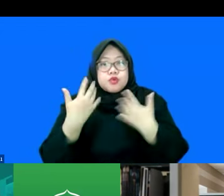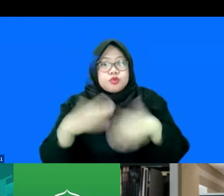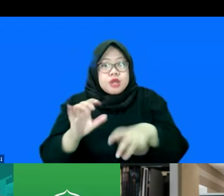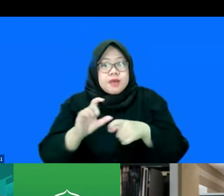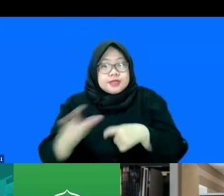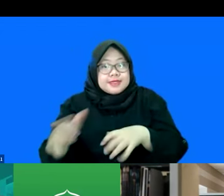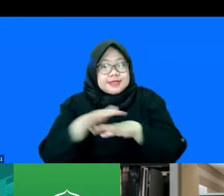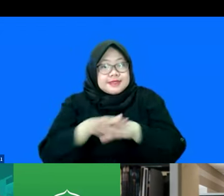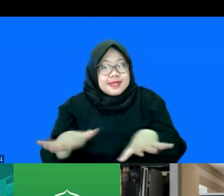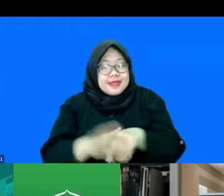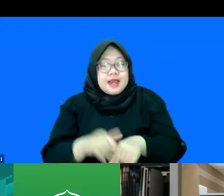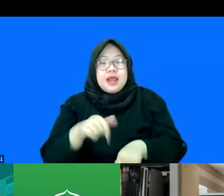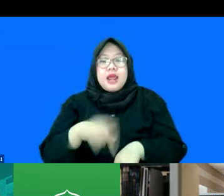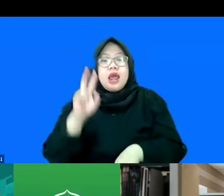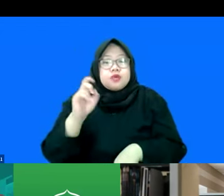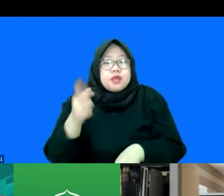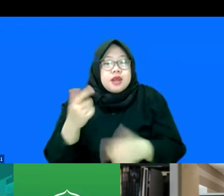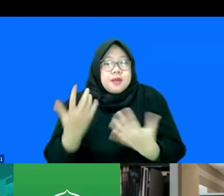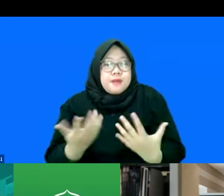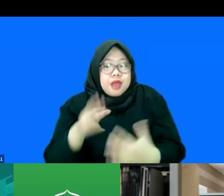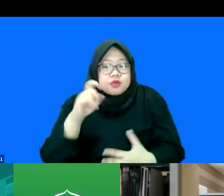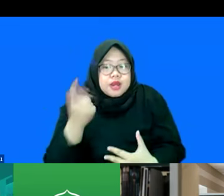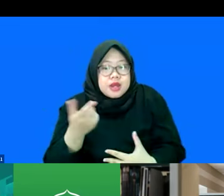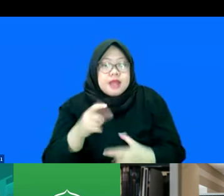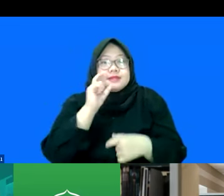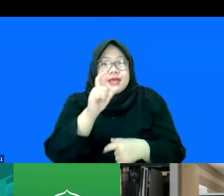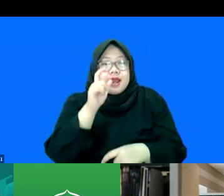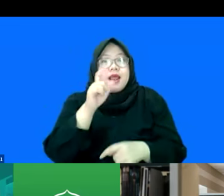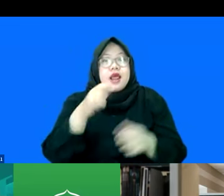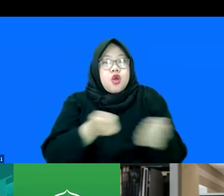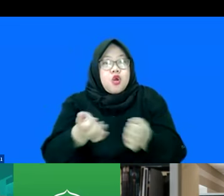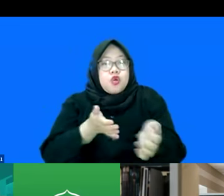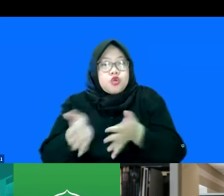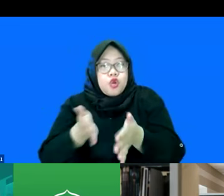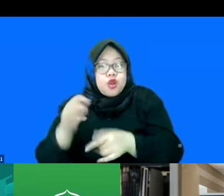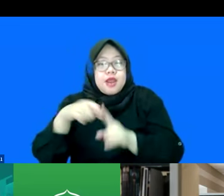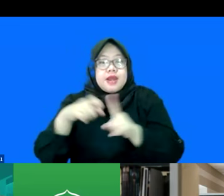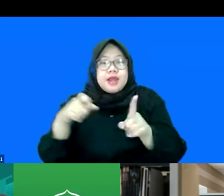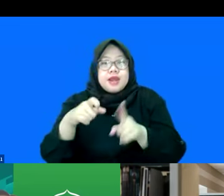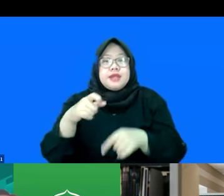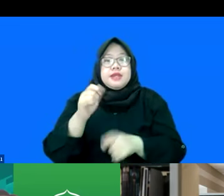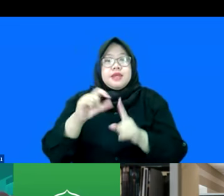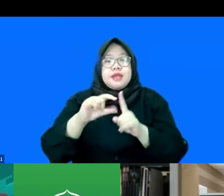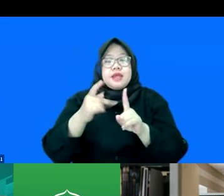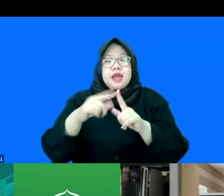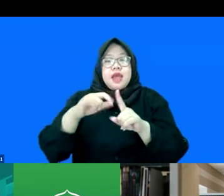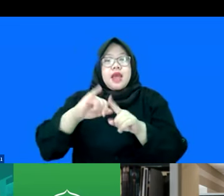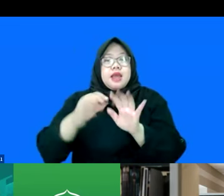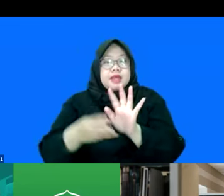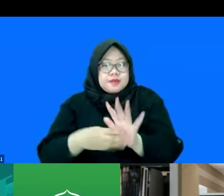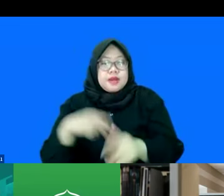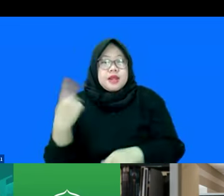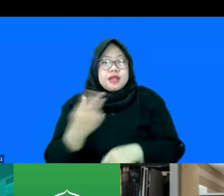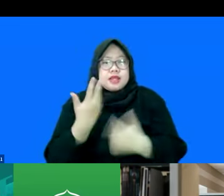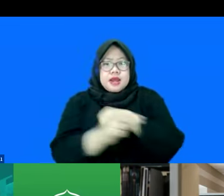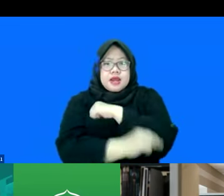juga mekanisme kontrol dari hakim. Misalnya kita sebagai negara peserta yang sudah meratifikasi ICCPR